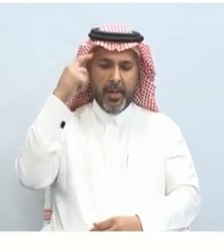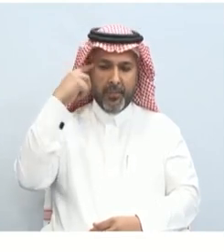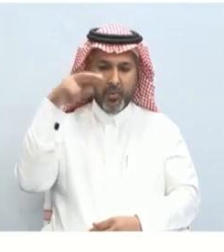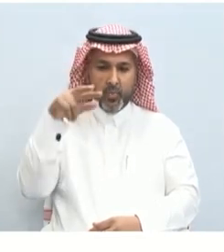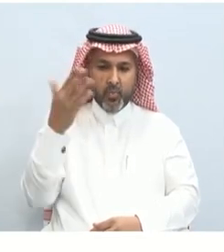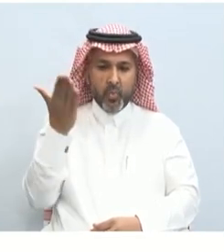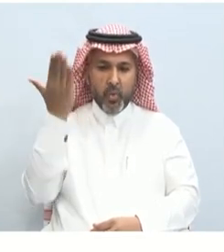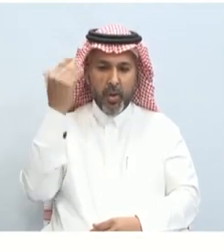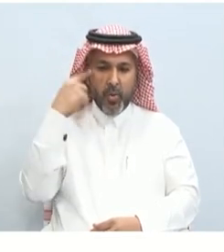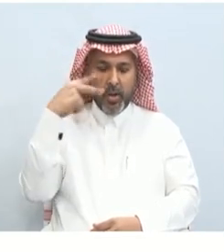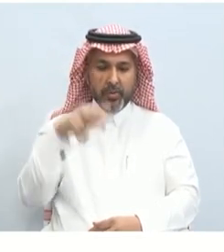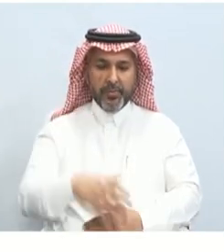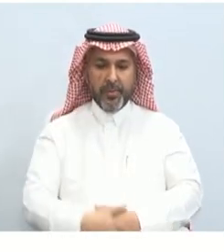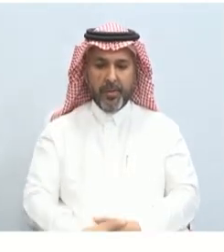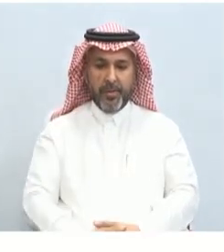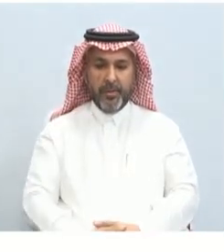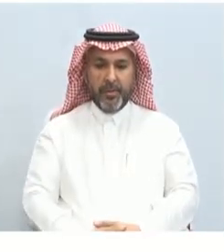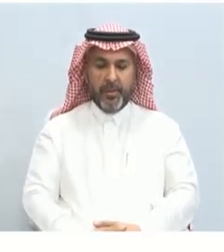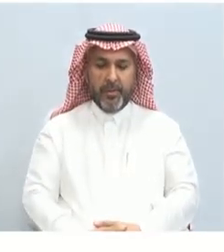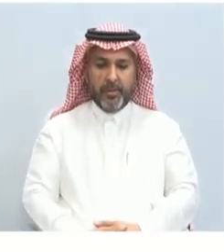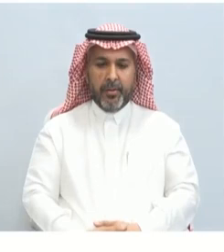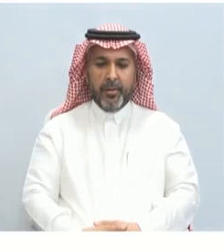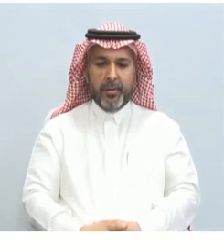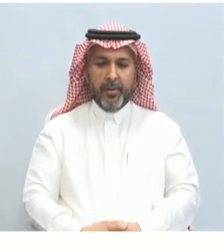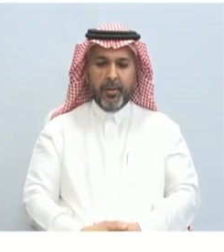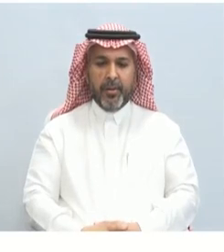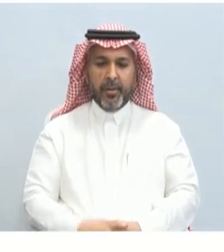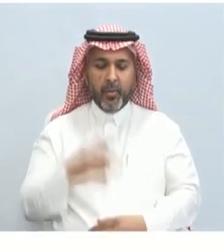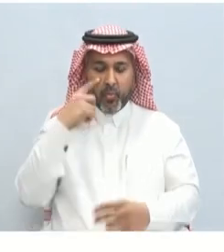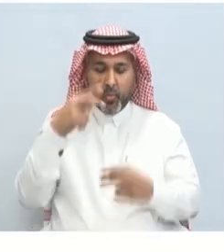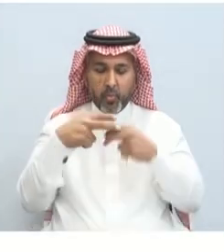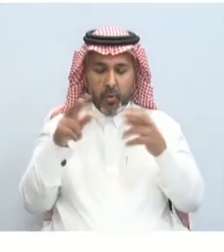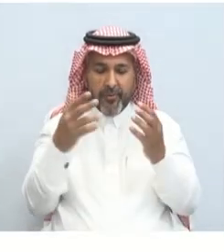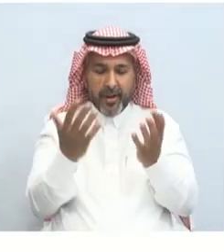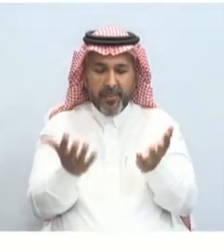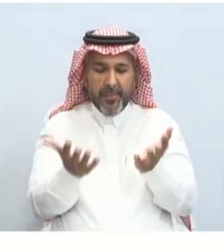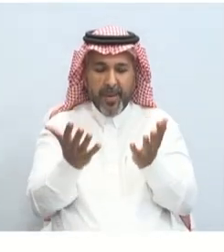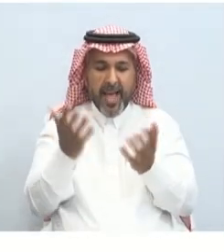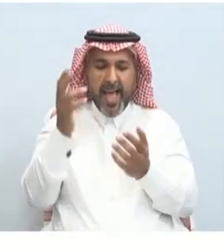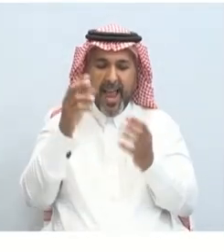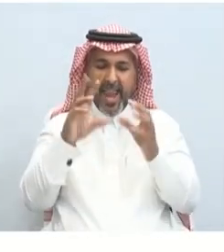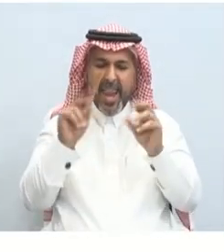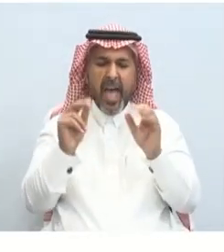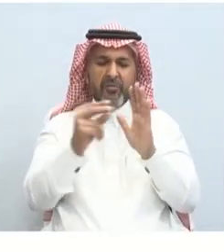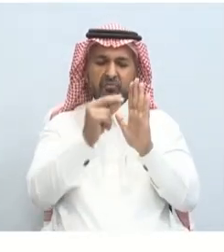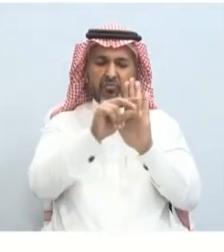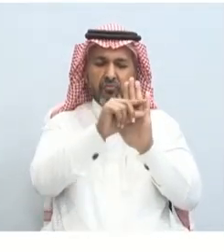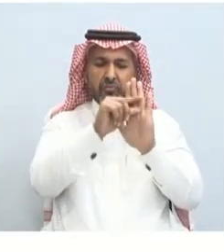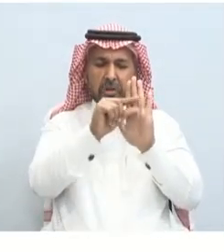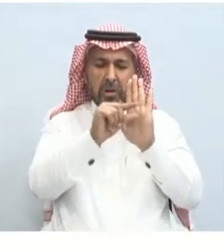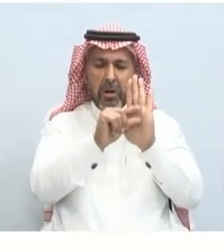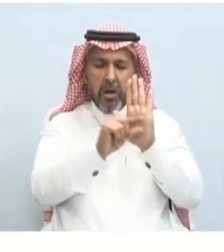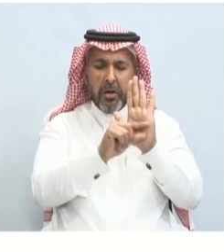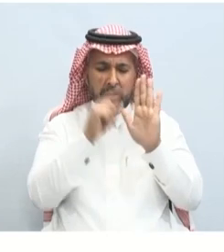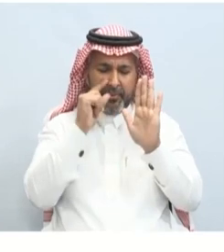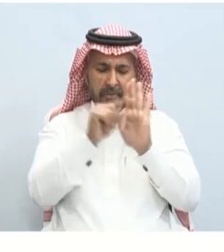في الكم والكيف معا نعيد هي القضايا التي تتفق القضايا المتقابله هي القضايا التي تتفق